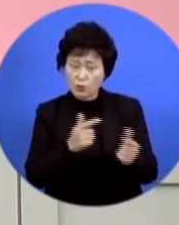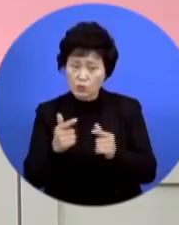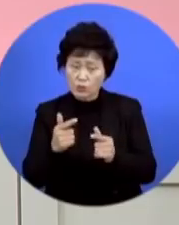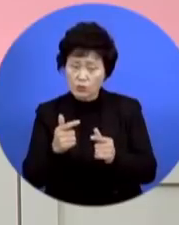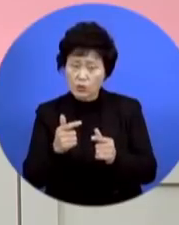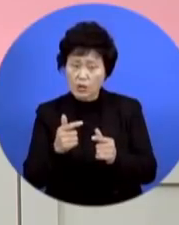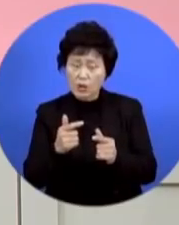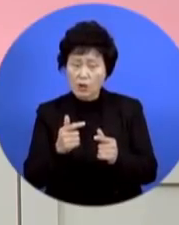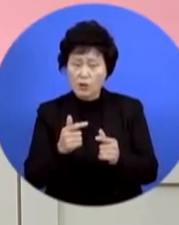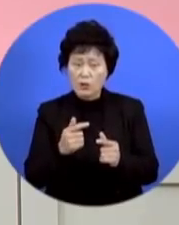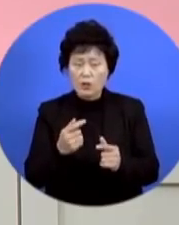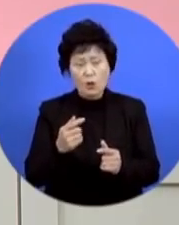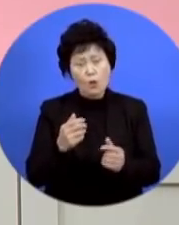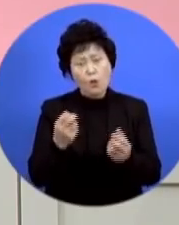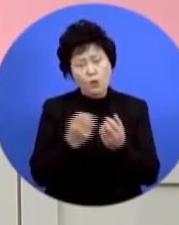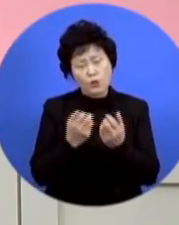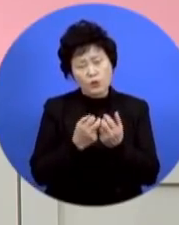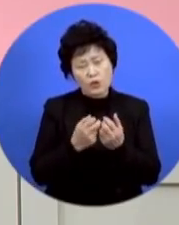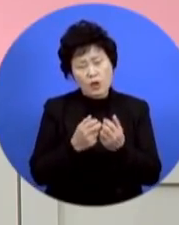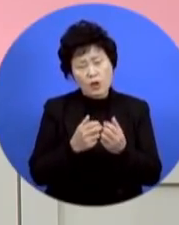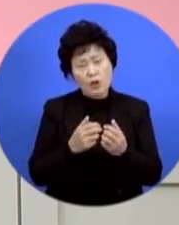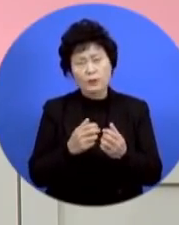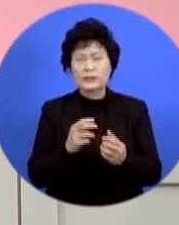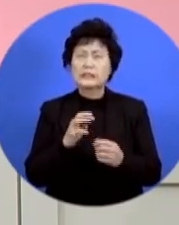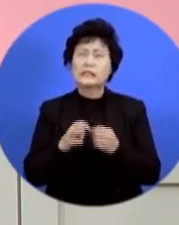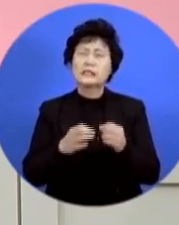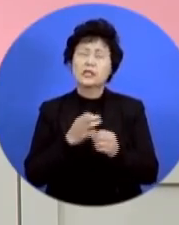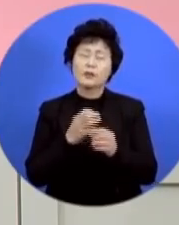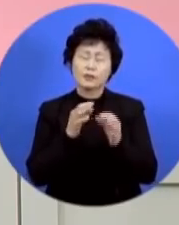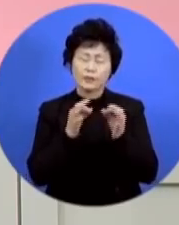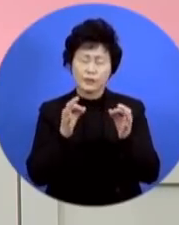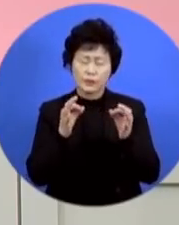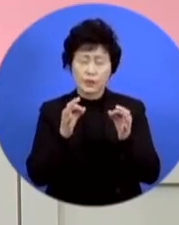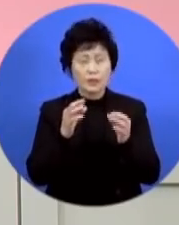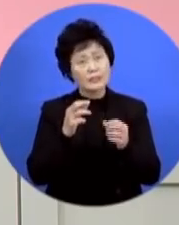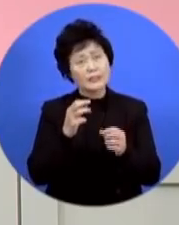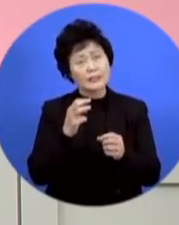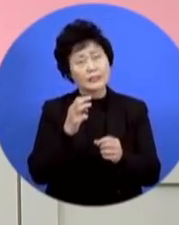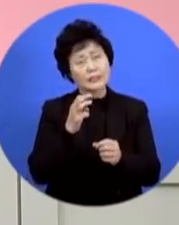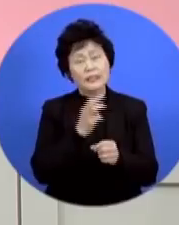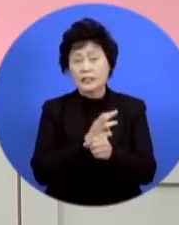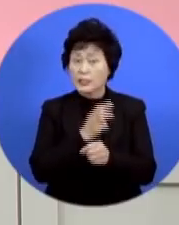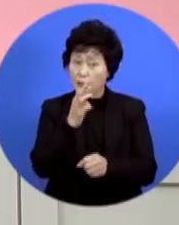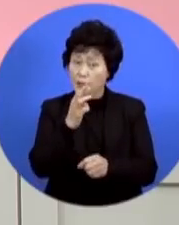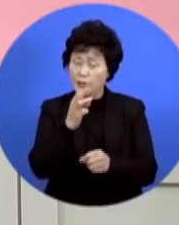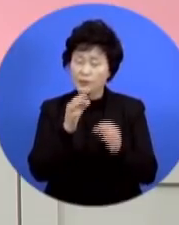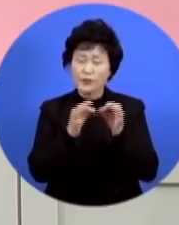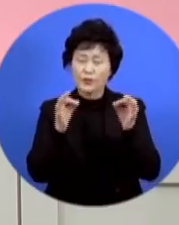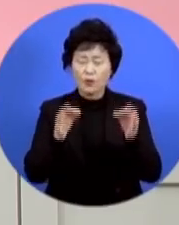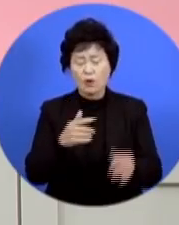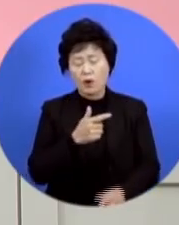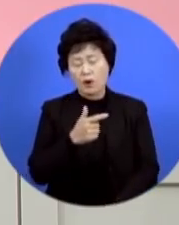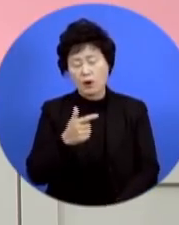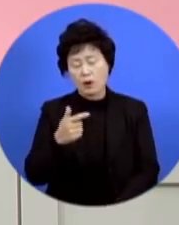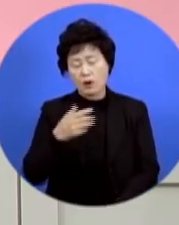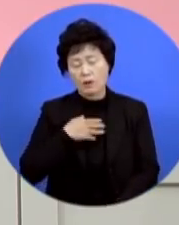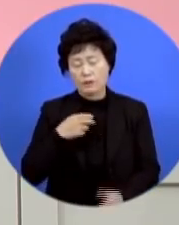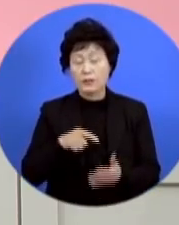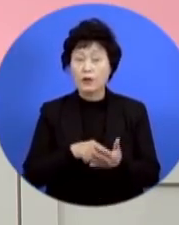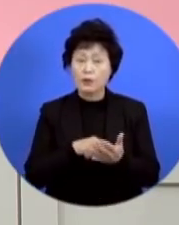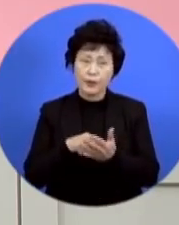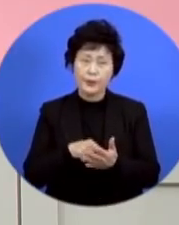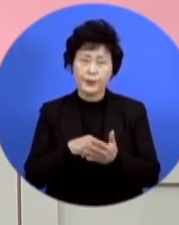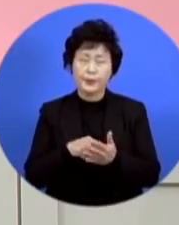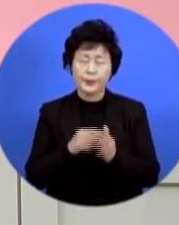그래갖고 30분 동안 가장 외롭고 뭐 전례가 없는 일이니까 이거 어떡하지 그러다가 이제 교회